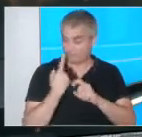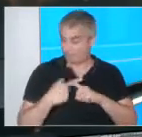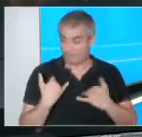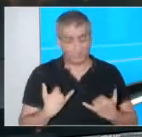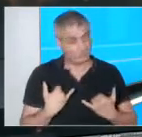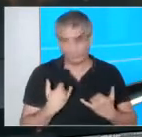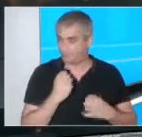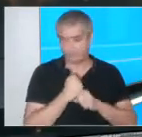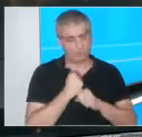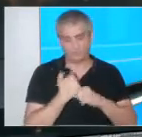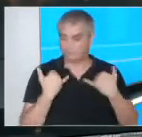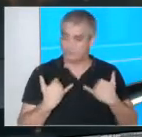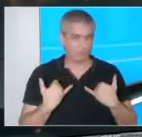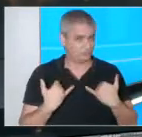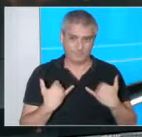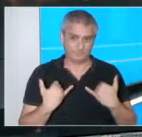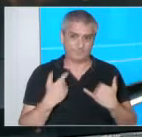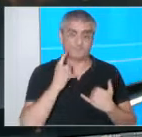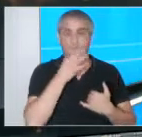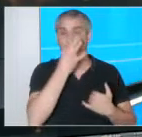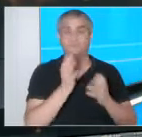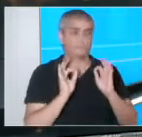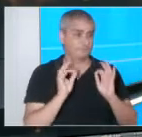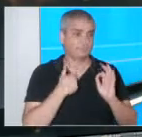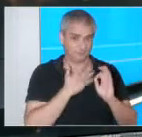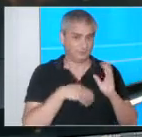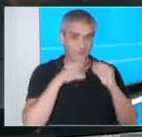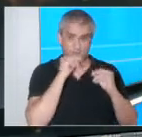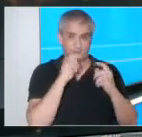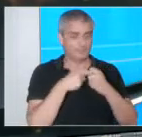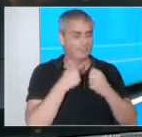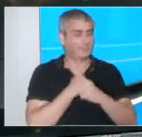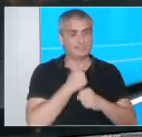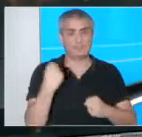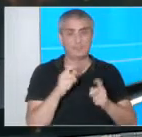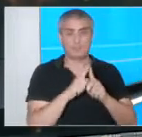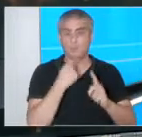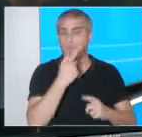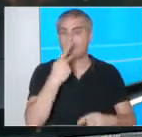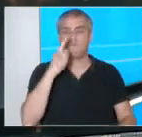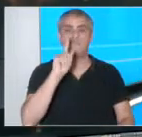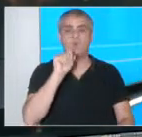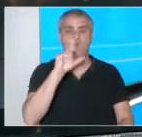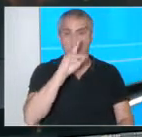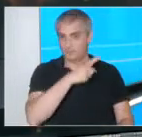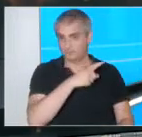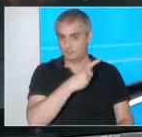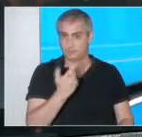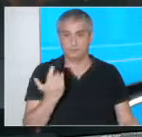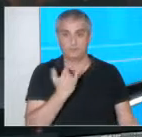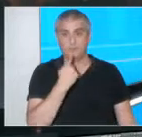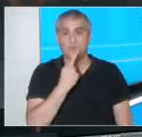היום, היא לא תעשה את זה עכשיו. אבל השאלה באמת, ואני רוצה לדבר לגבי ימינה, האם, כמו שאמר פואד בשעתו, ענאל זל, הוא היה נוהג